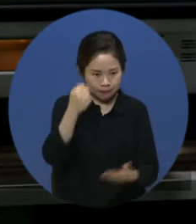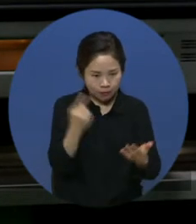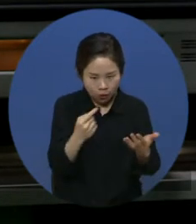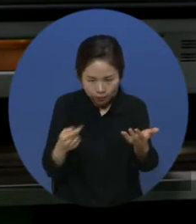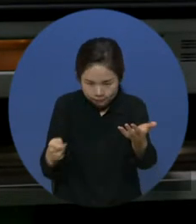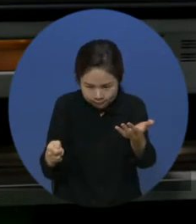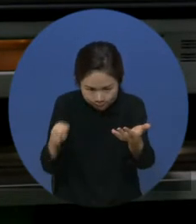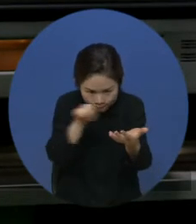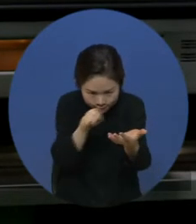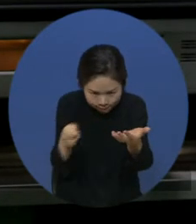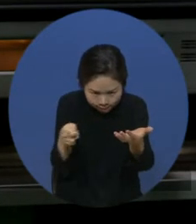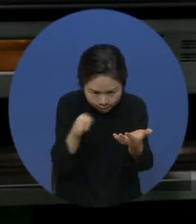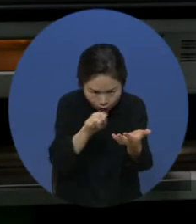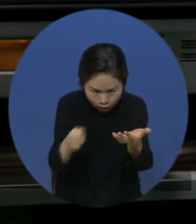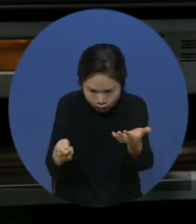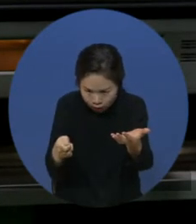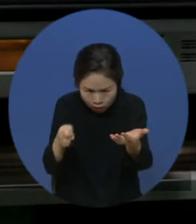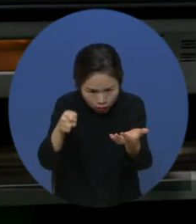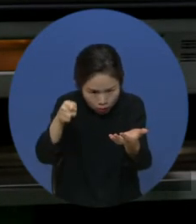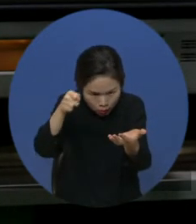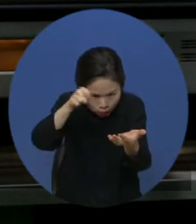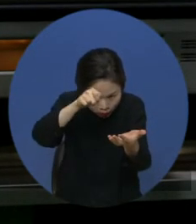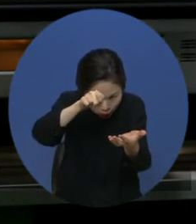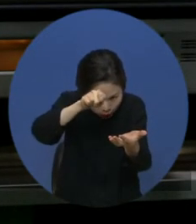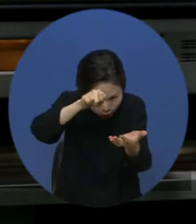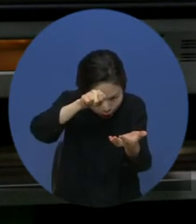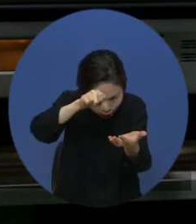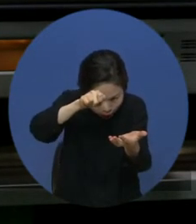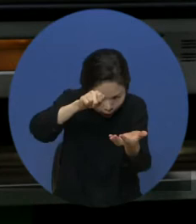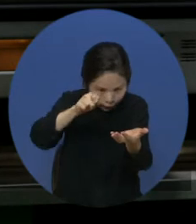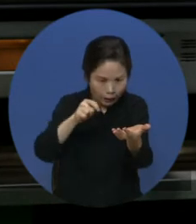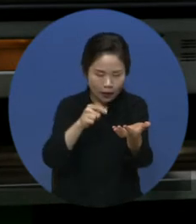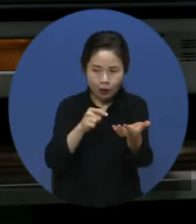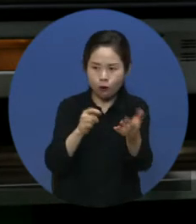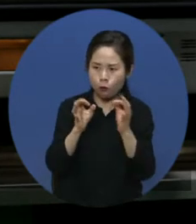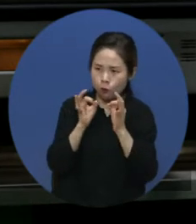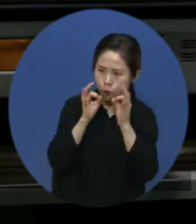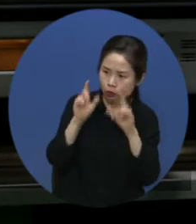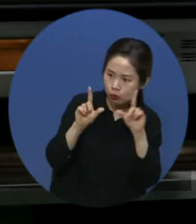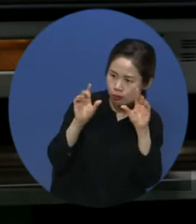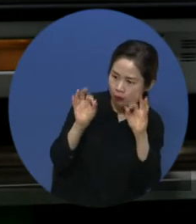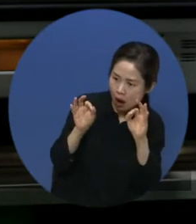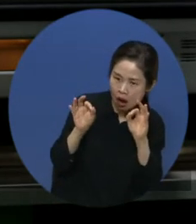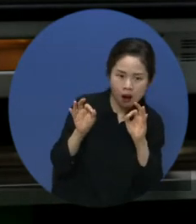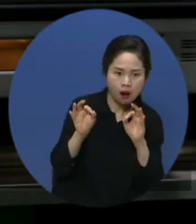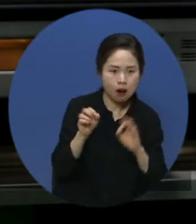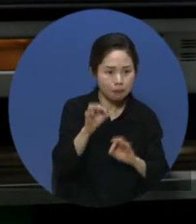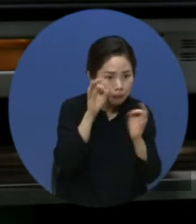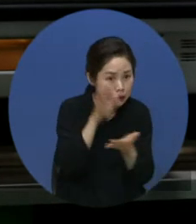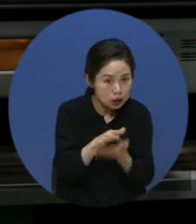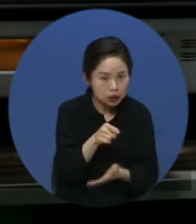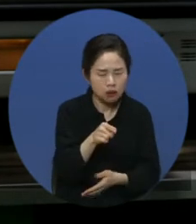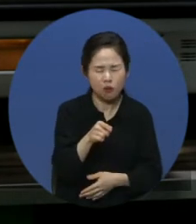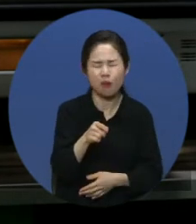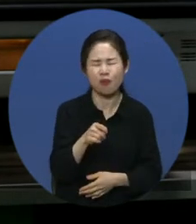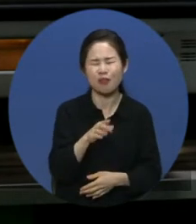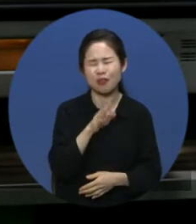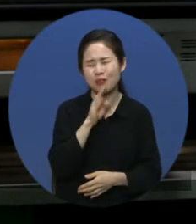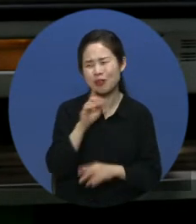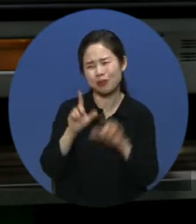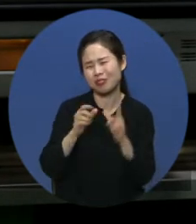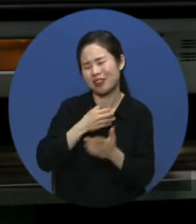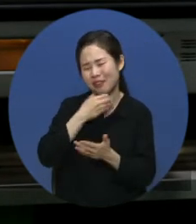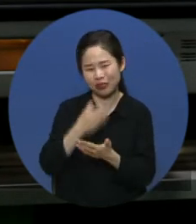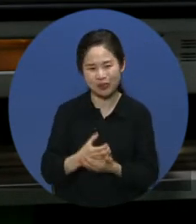노력하는 모습들을 직접 옆에서 보셨다면 정말 감동입니다. 네. 심지어